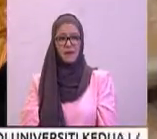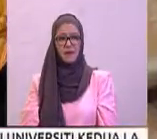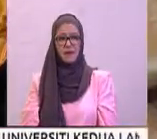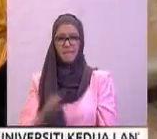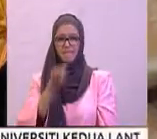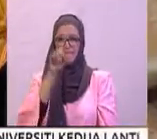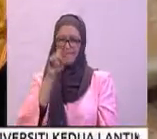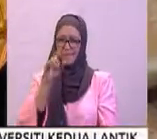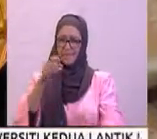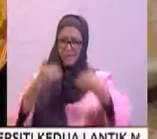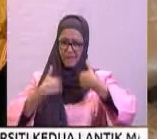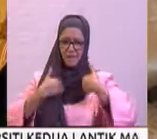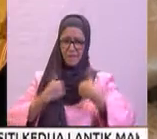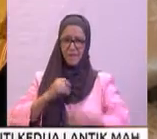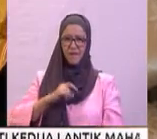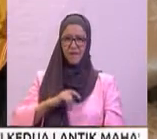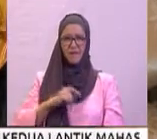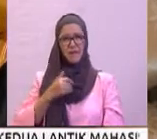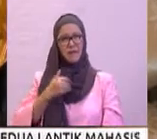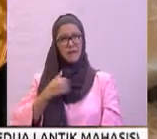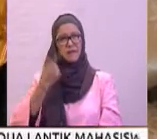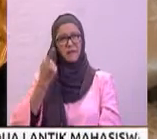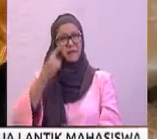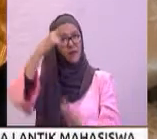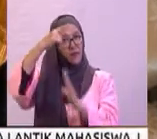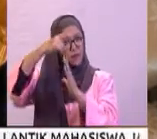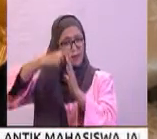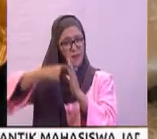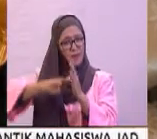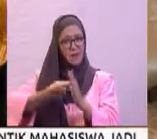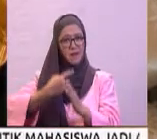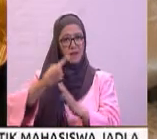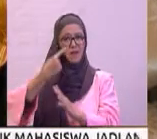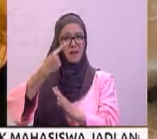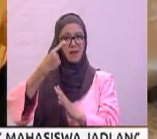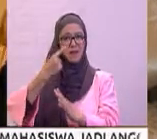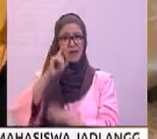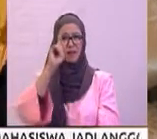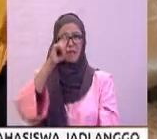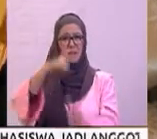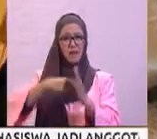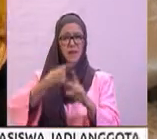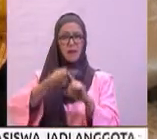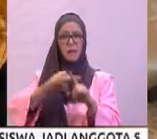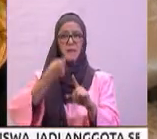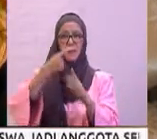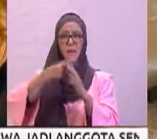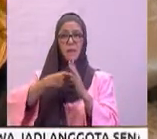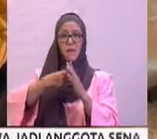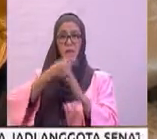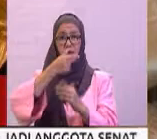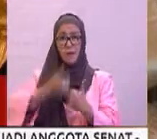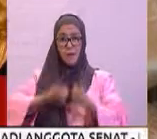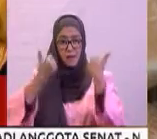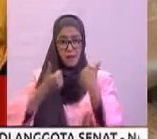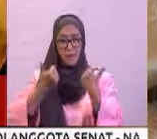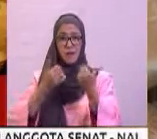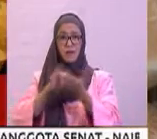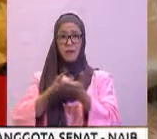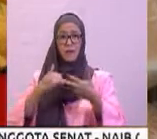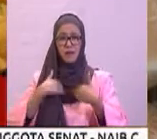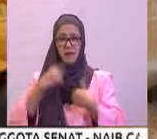Dalam satu bulan Syawal tu khusus satu hari untuk bersama dengan keluarga saja atau hari-hari terima